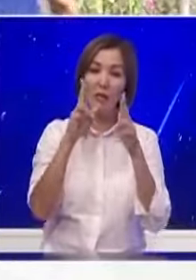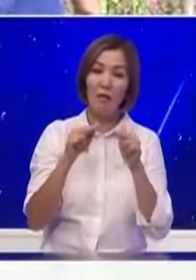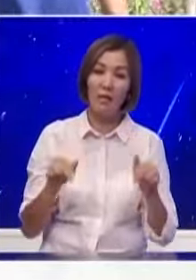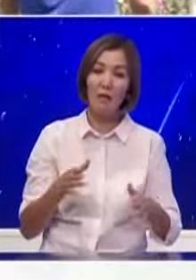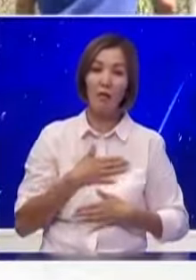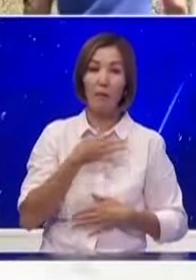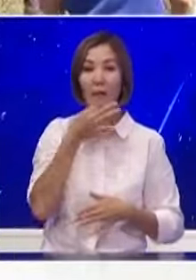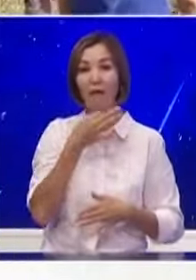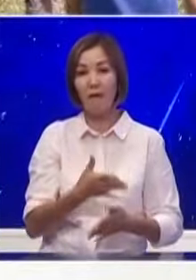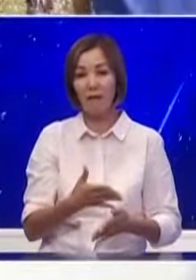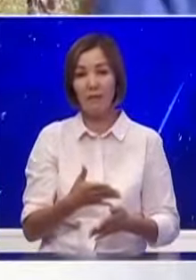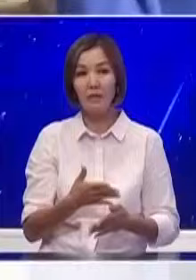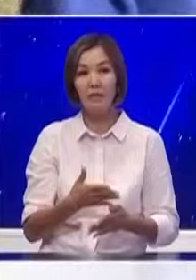понравился.